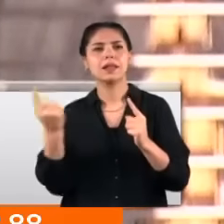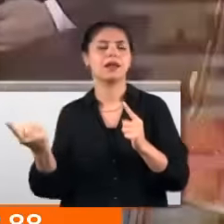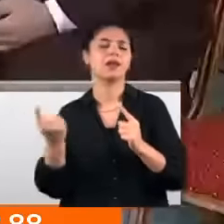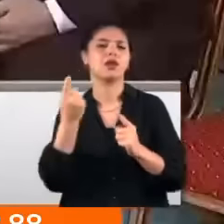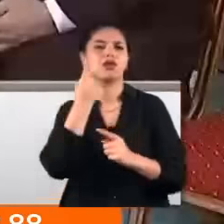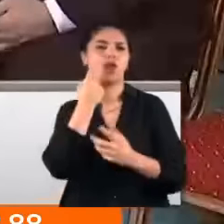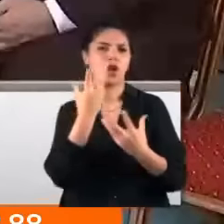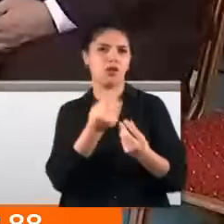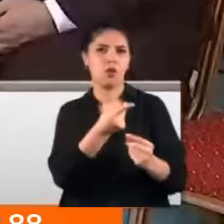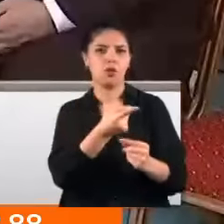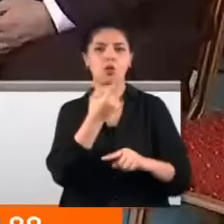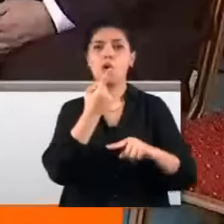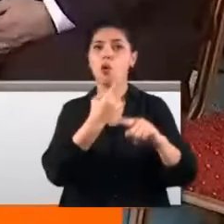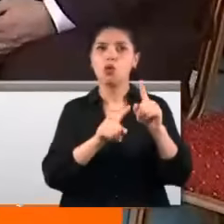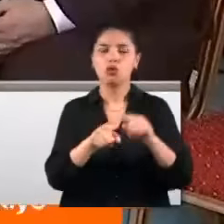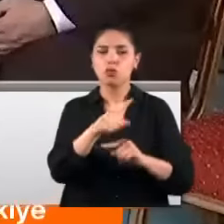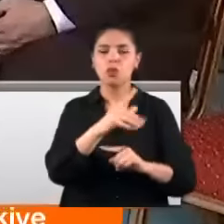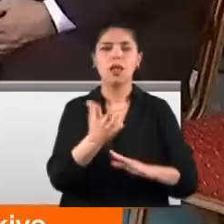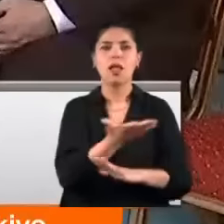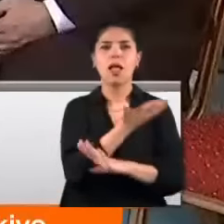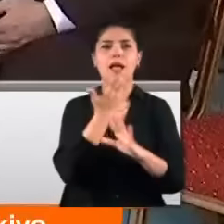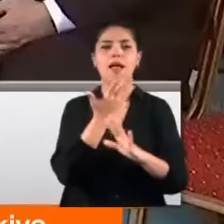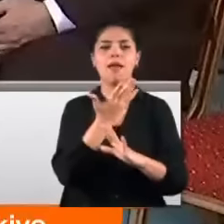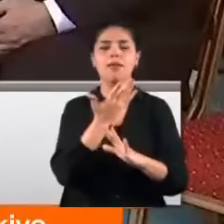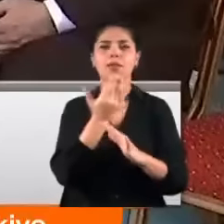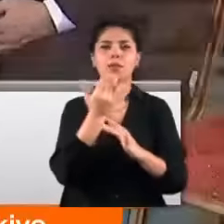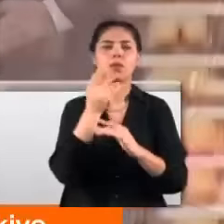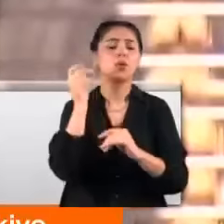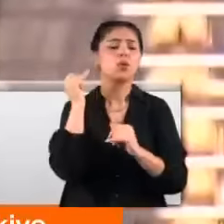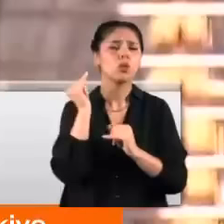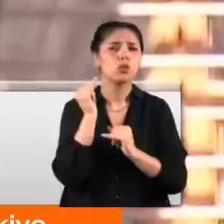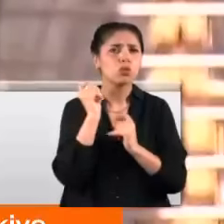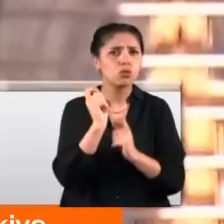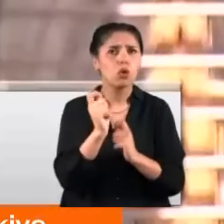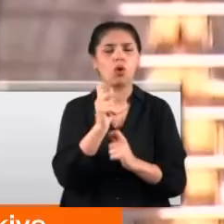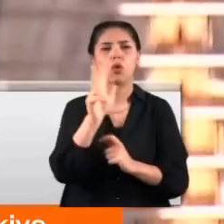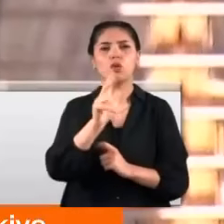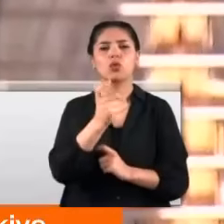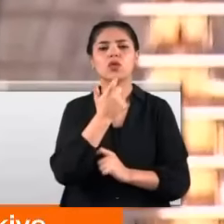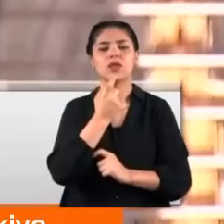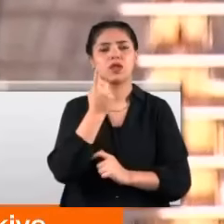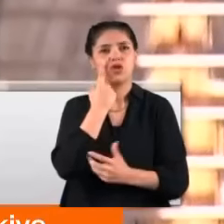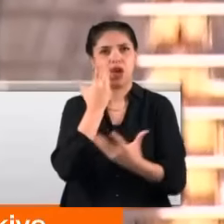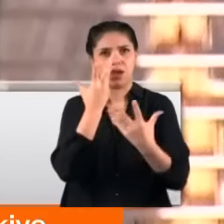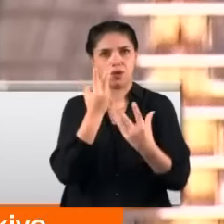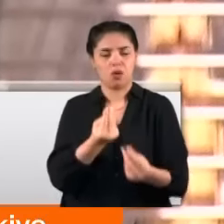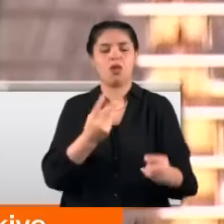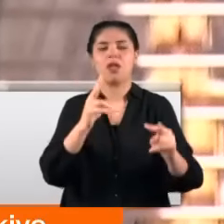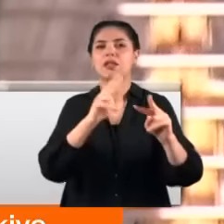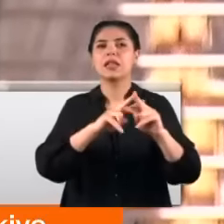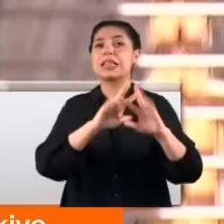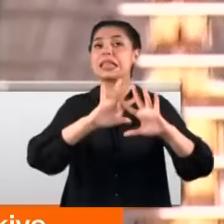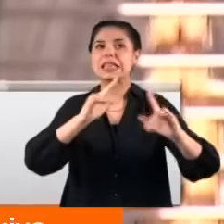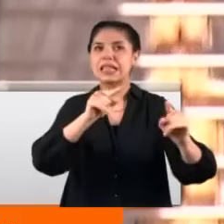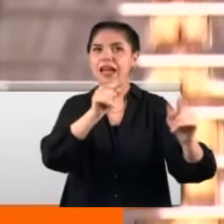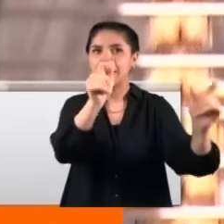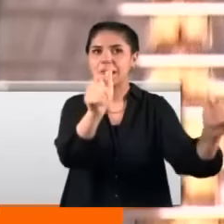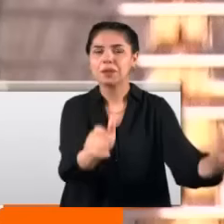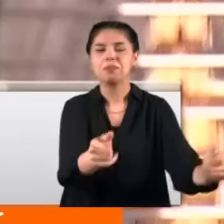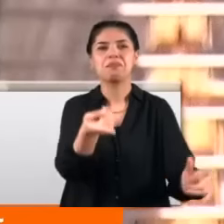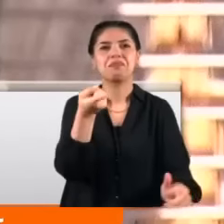etmiştir. Osmanlı'nın en muhataralı 33 yılına tanıklık eden Yıldız Sarayı,